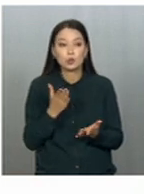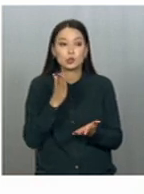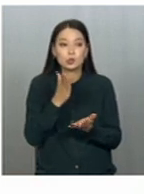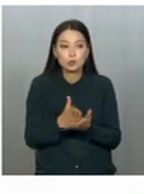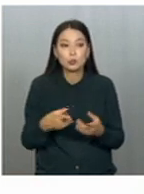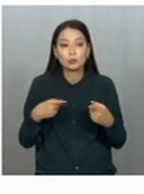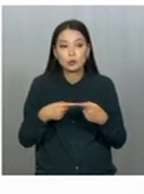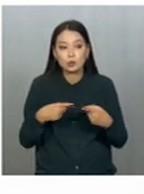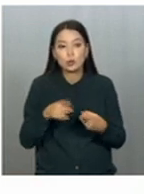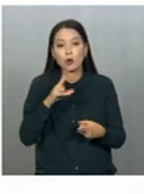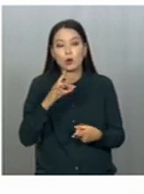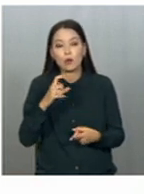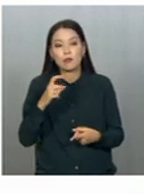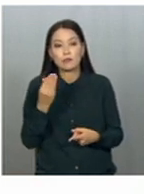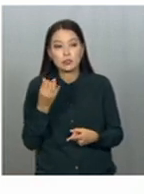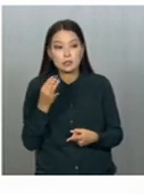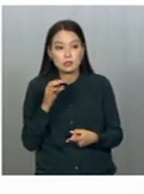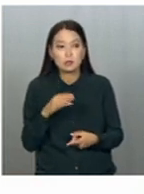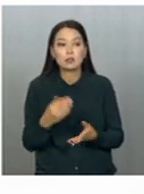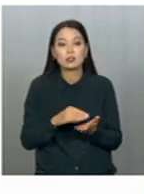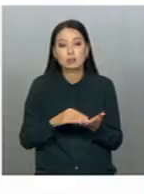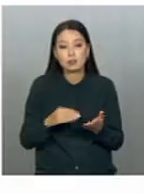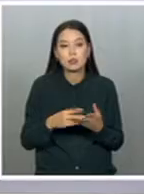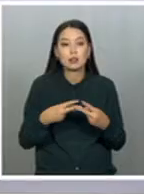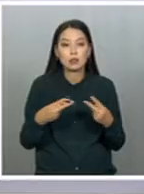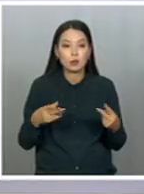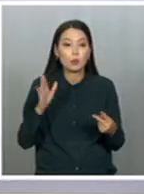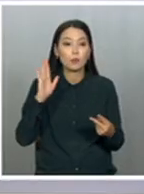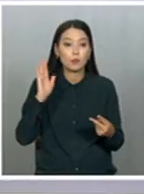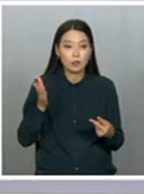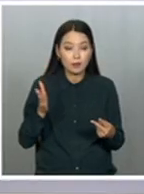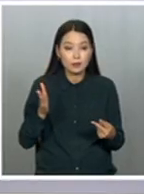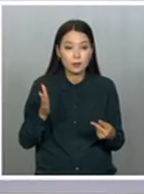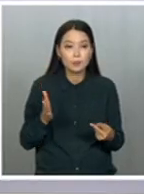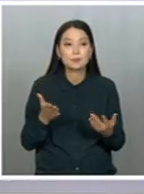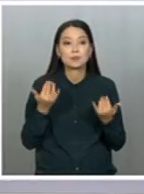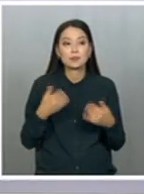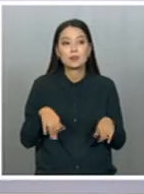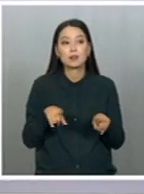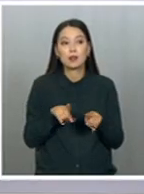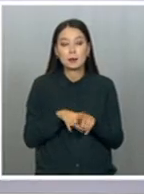түзудің бұрыштық коэффициентімен жазылған теңдеу болады. Енді мысал келтірейік балалар.